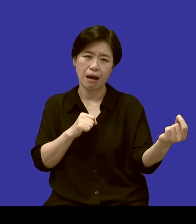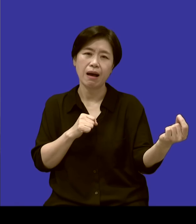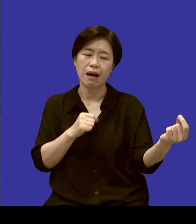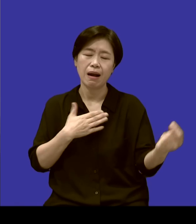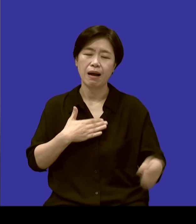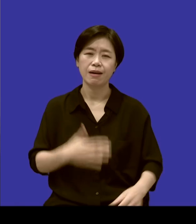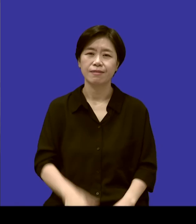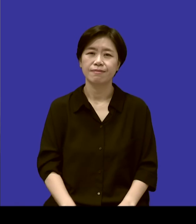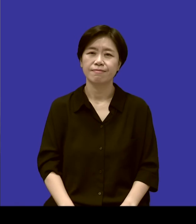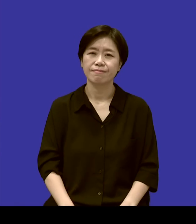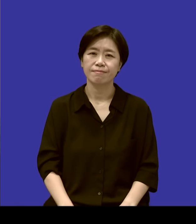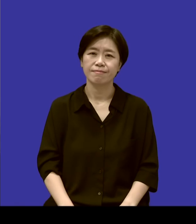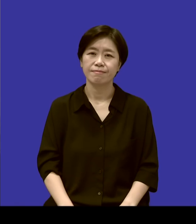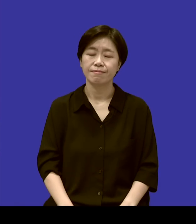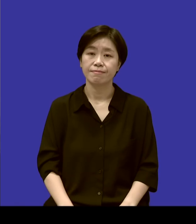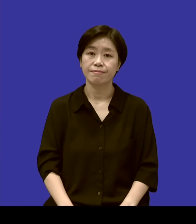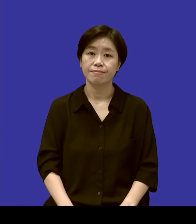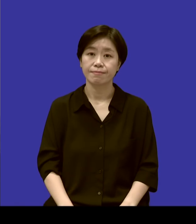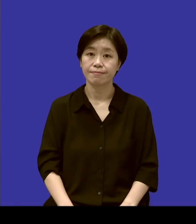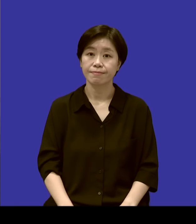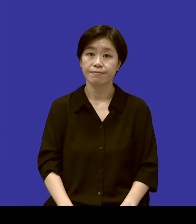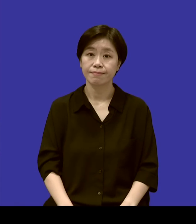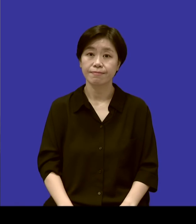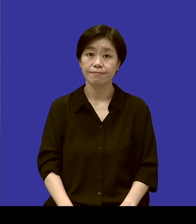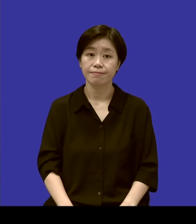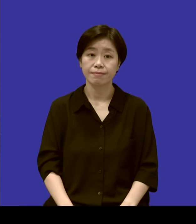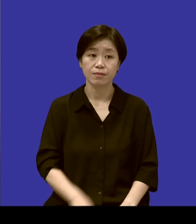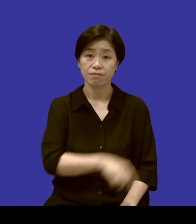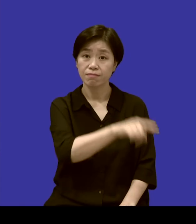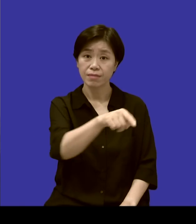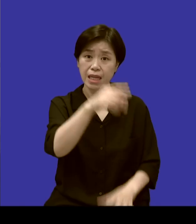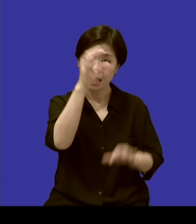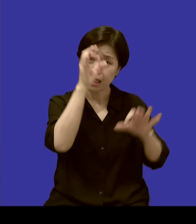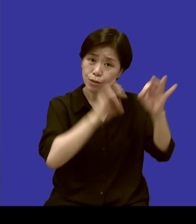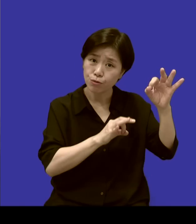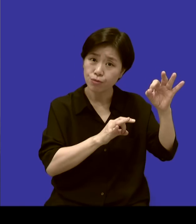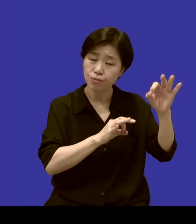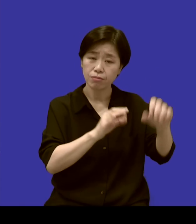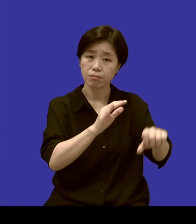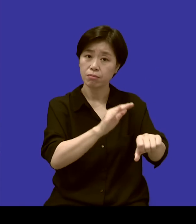그들이 결국은 어떤 실수를 해서 그 자리에 와 있든